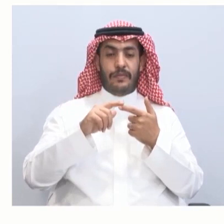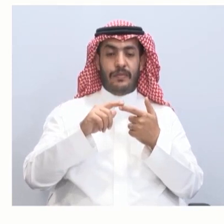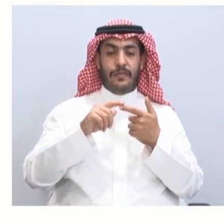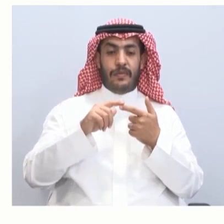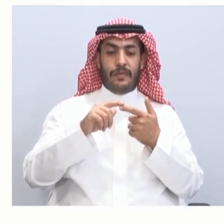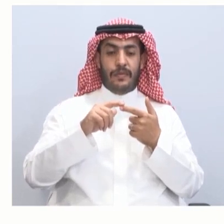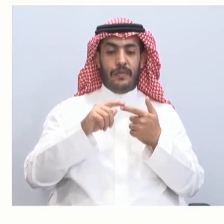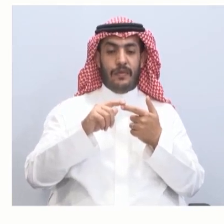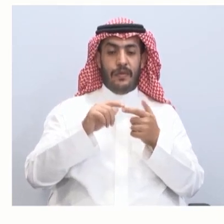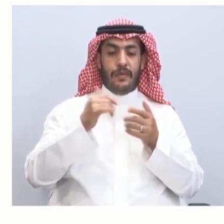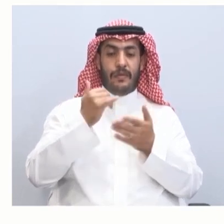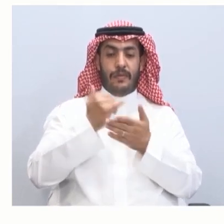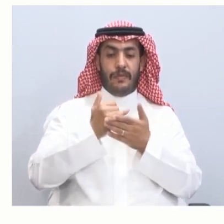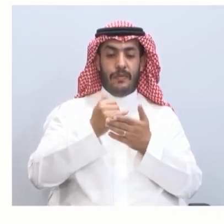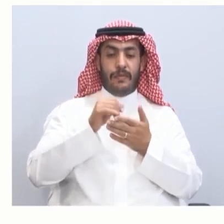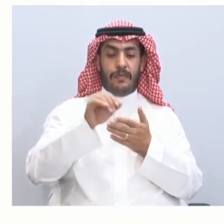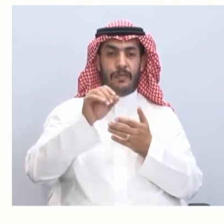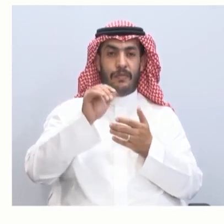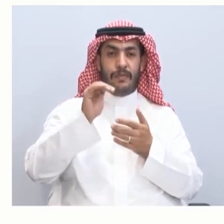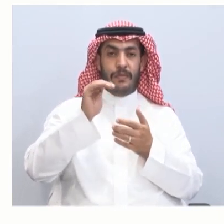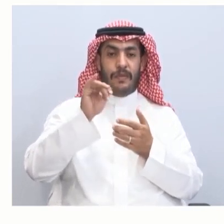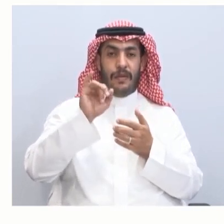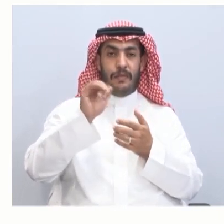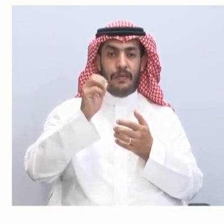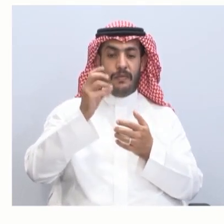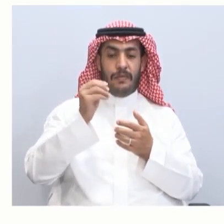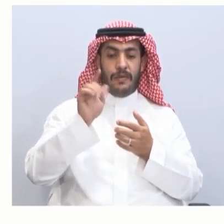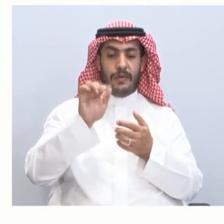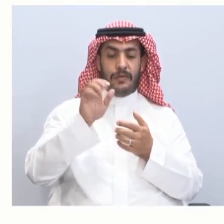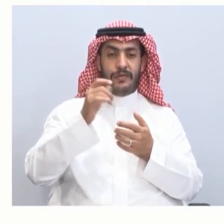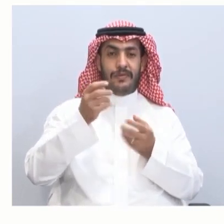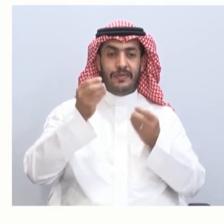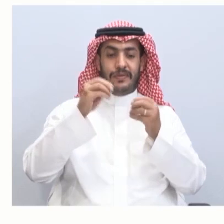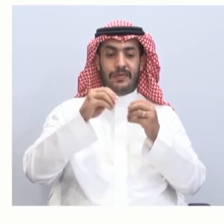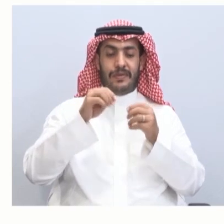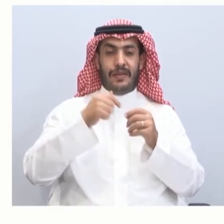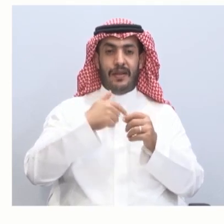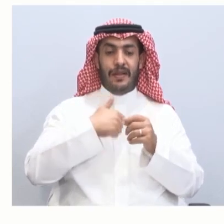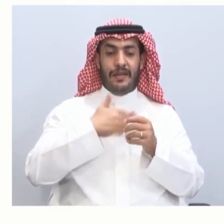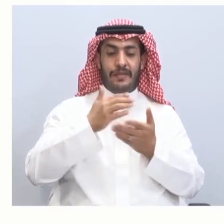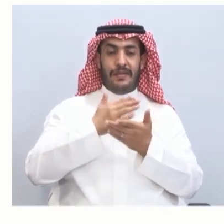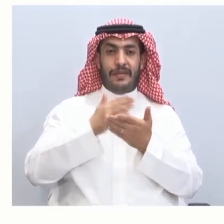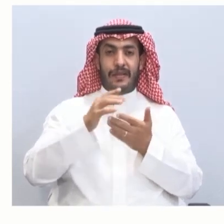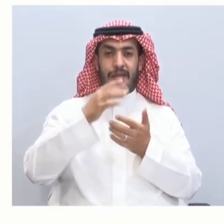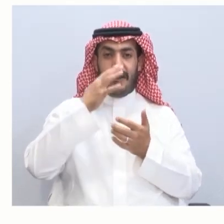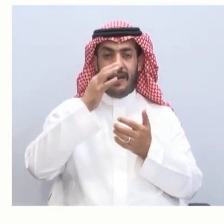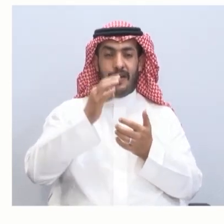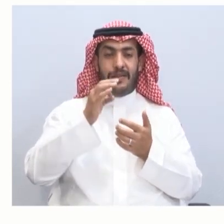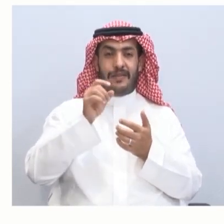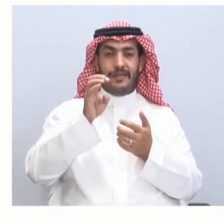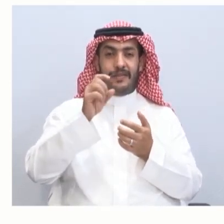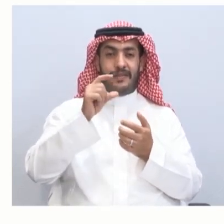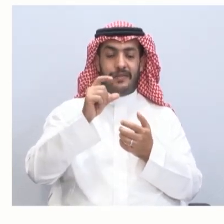النواحي محمد بن رشيد يستعد للاستيلاء حيث استعد او قام ينوي للاستيلاء على السلطه